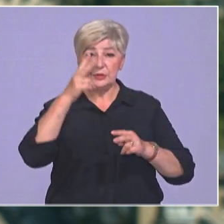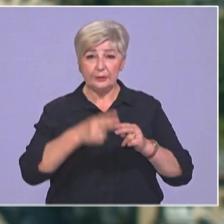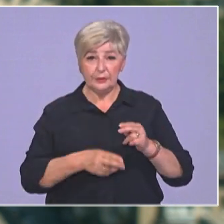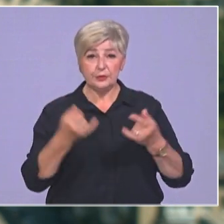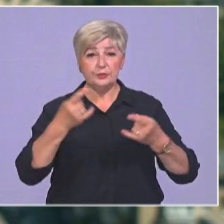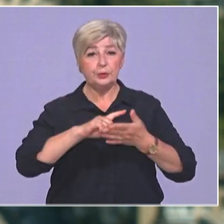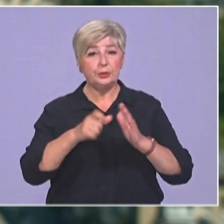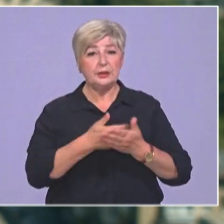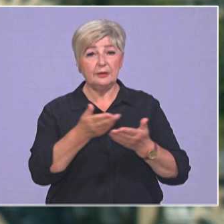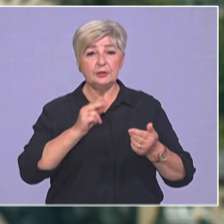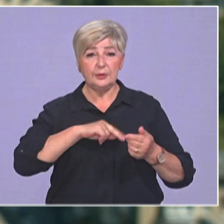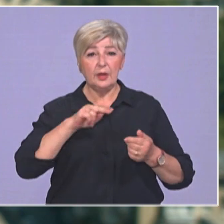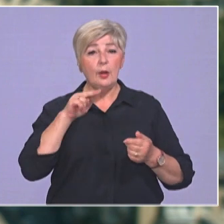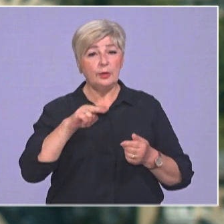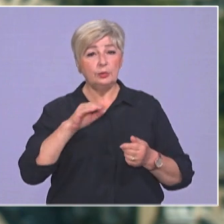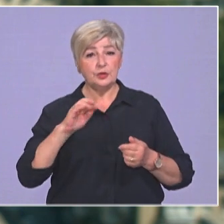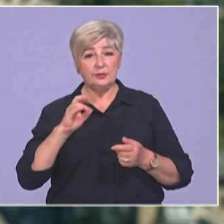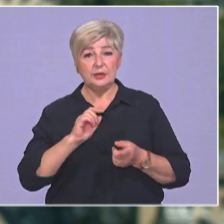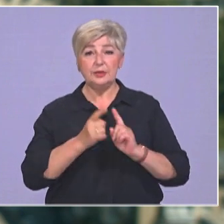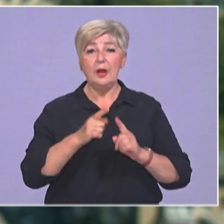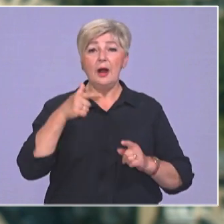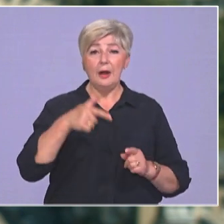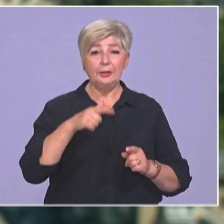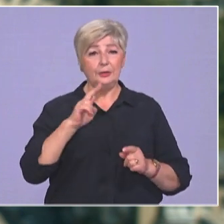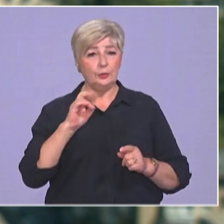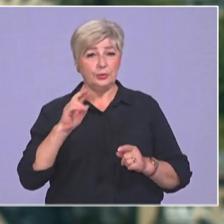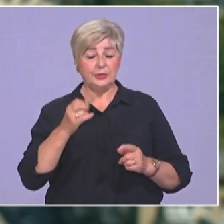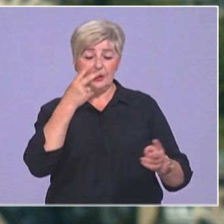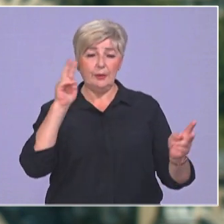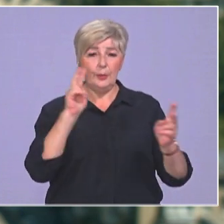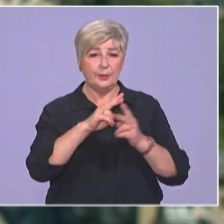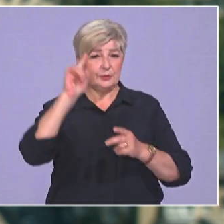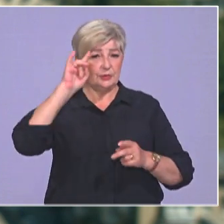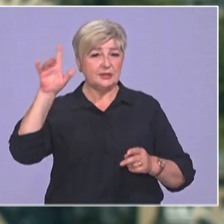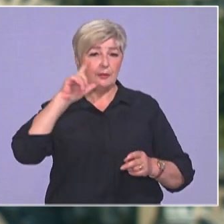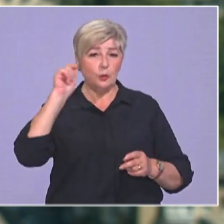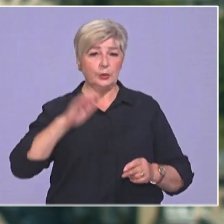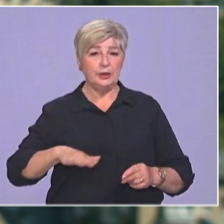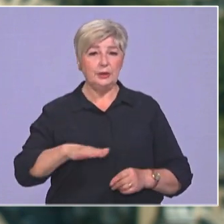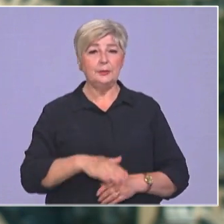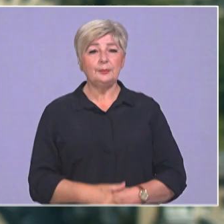завершено. В студії для вас працювали Павло Жвєтєв та Ганна Костікова. Побачимось. Слава Україні!